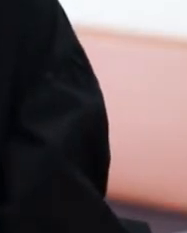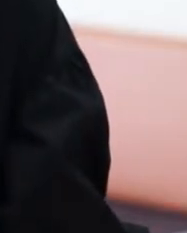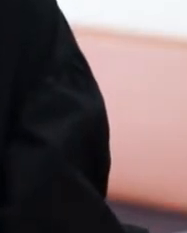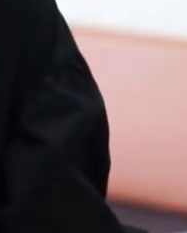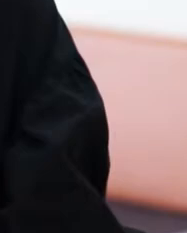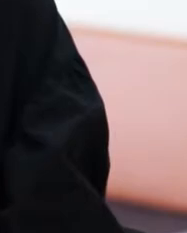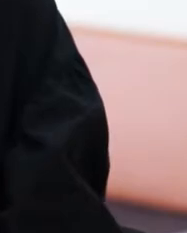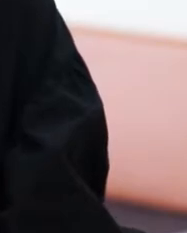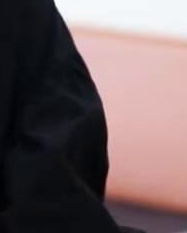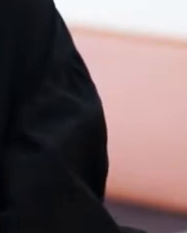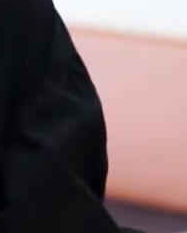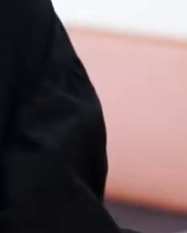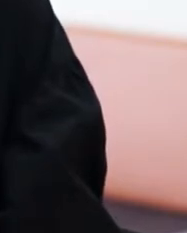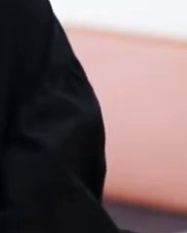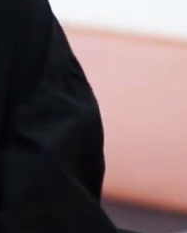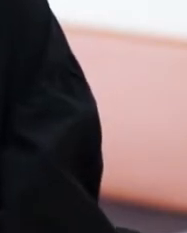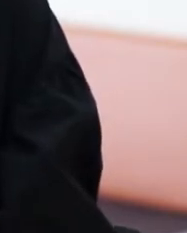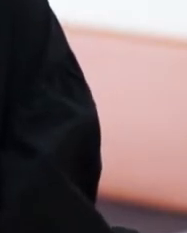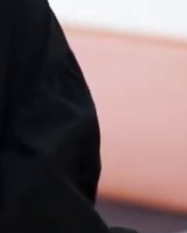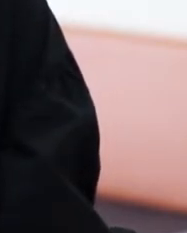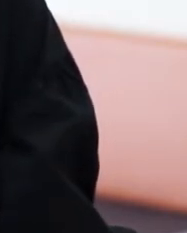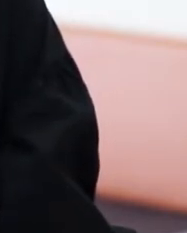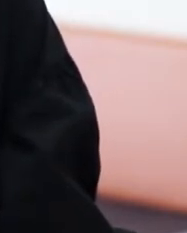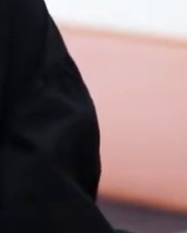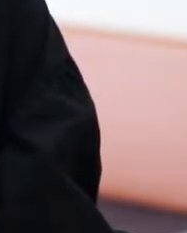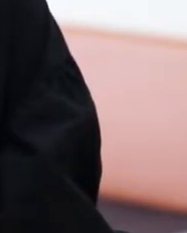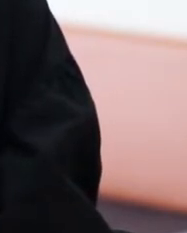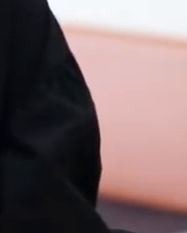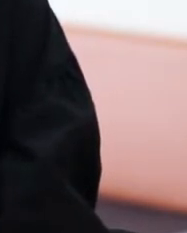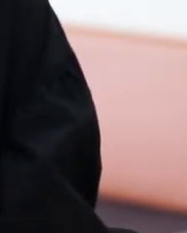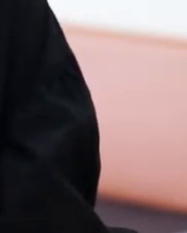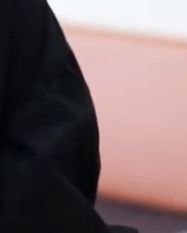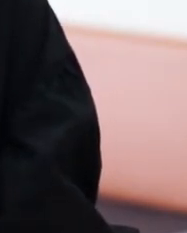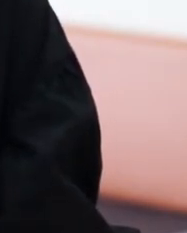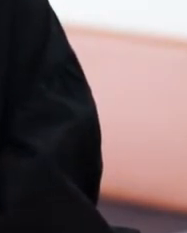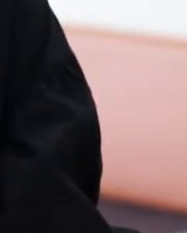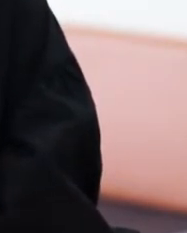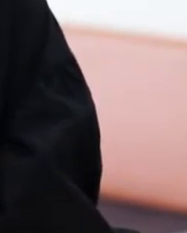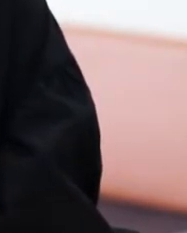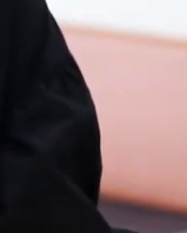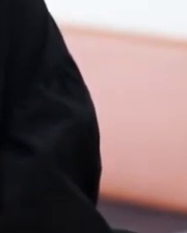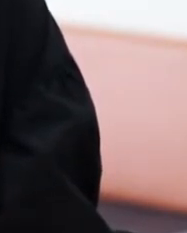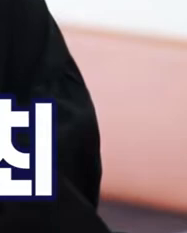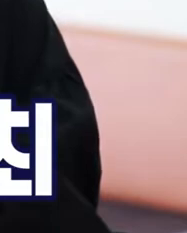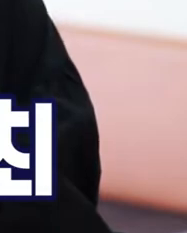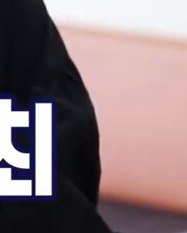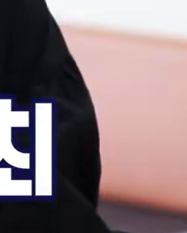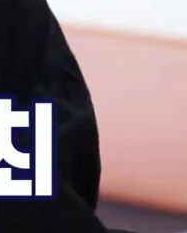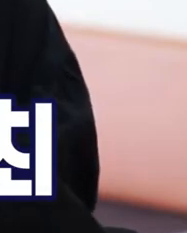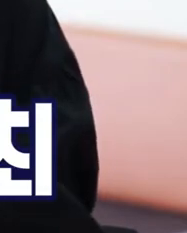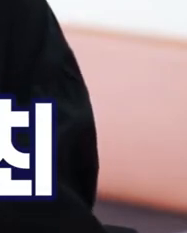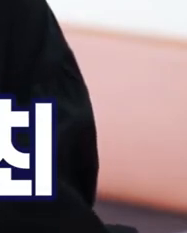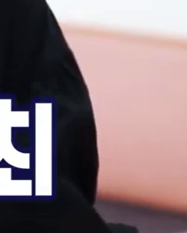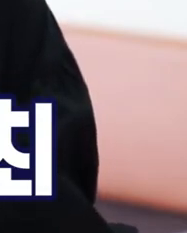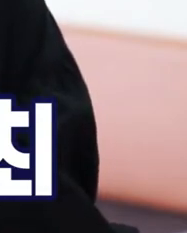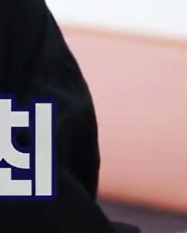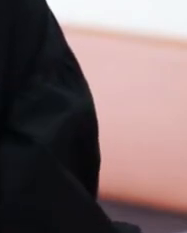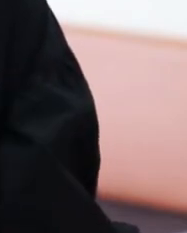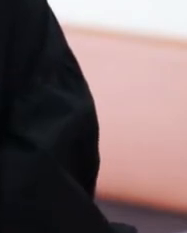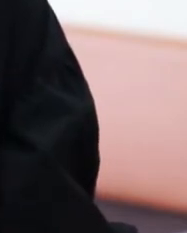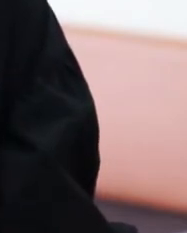강서구가 주민 참여형 스마트 도시 강서를 조성하기 위해 창의적이고 혁신적인 아이디어 공모에